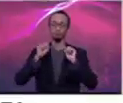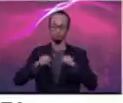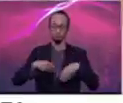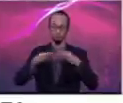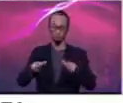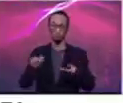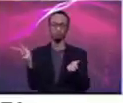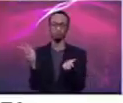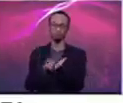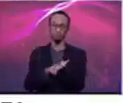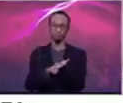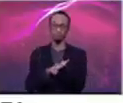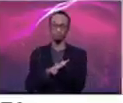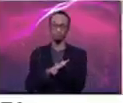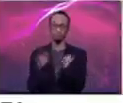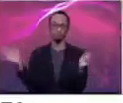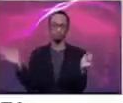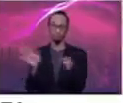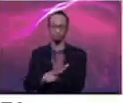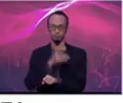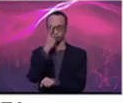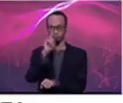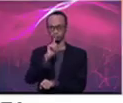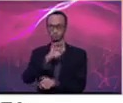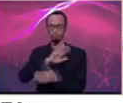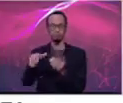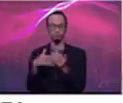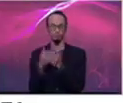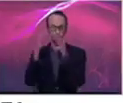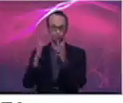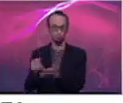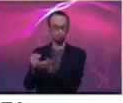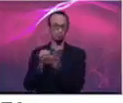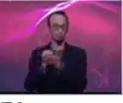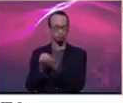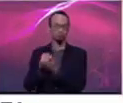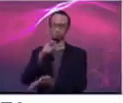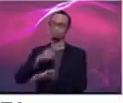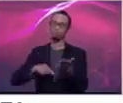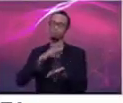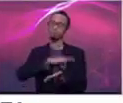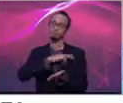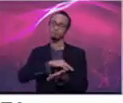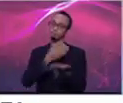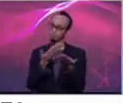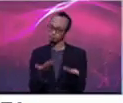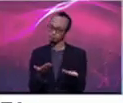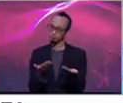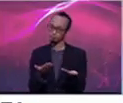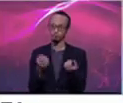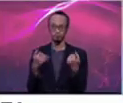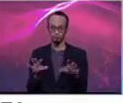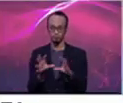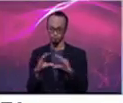laporan secukupnya kepada kepada penyumbang-penyumbang kita tentang Adakah sumbangan itu disampaikan dan disempurnakan